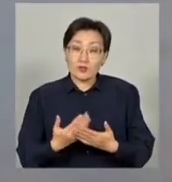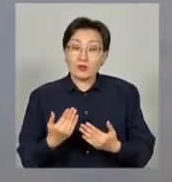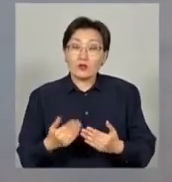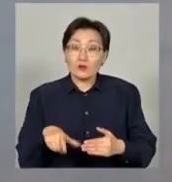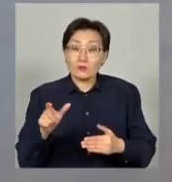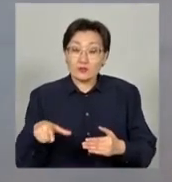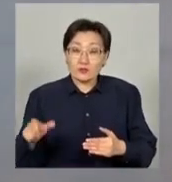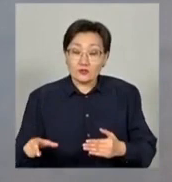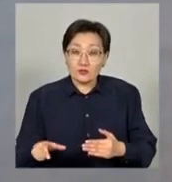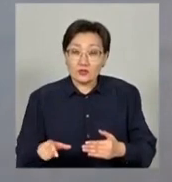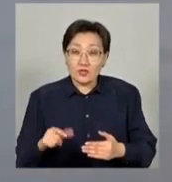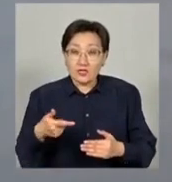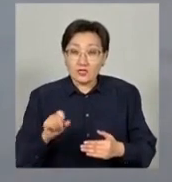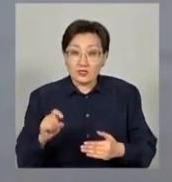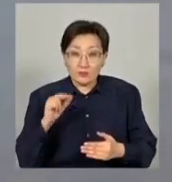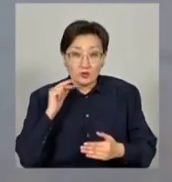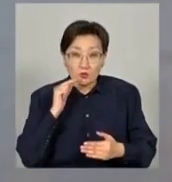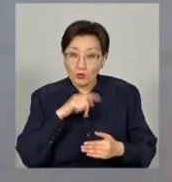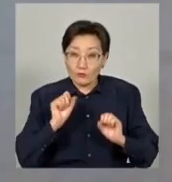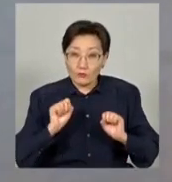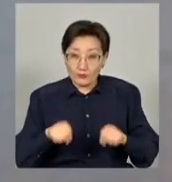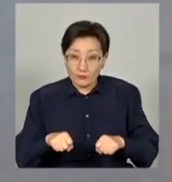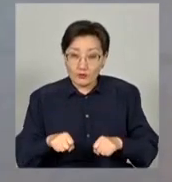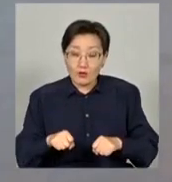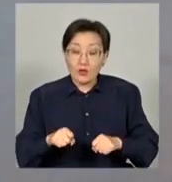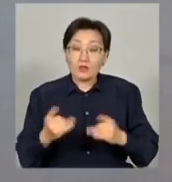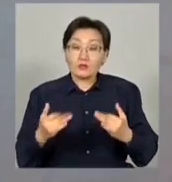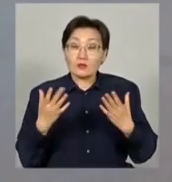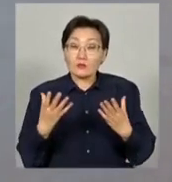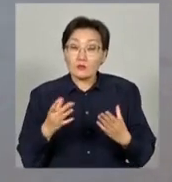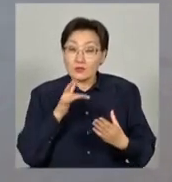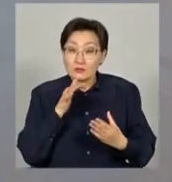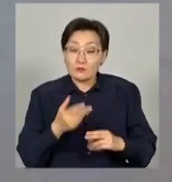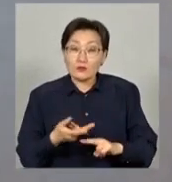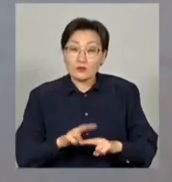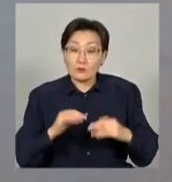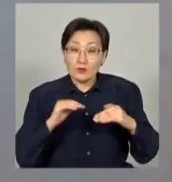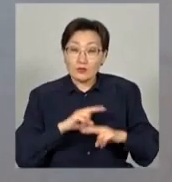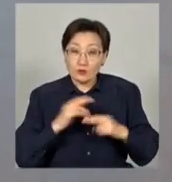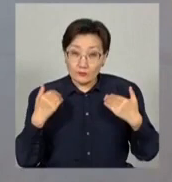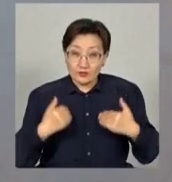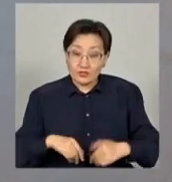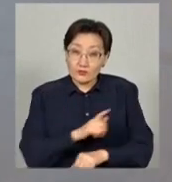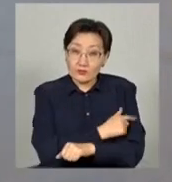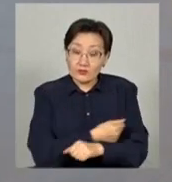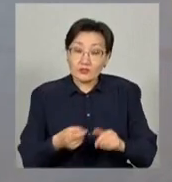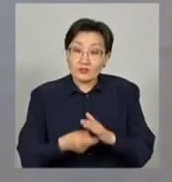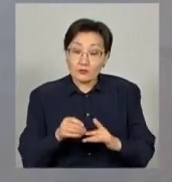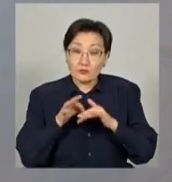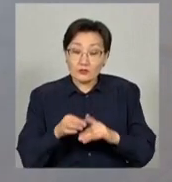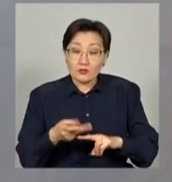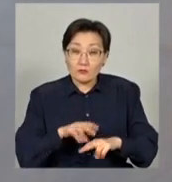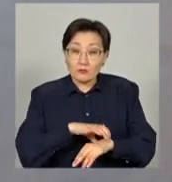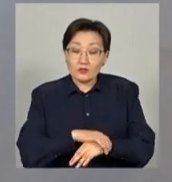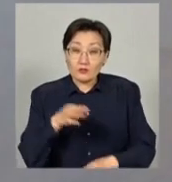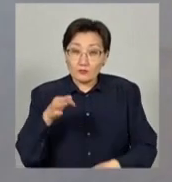көміртегі тотығымен улануы себеп болған деді. Қазіргі уақытта олардың денесі сот медициналық сараптамаға жіберілді. Аталған факт сотқа